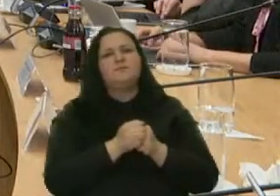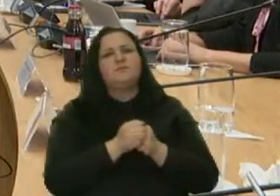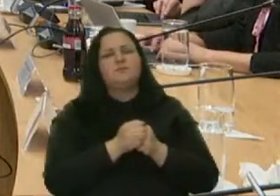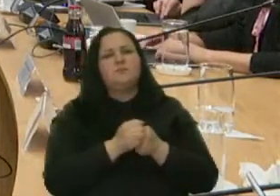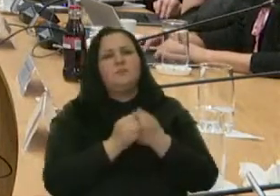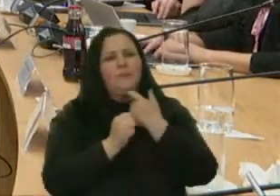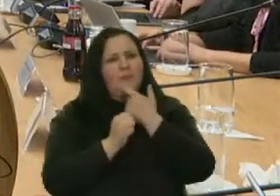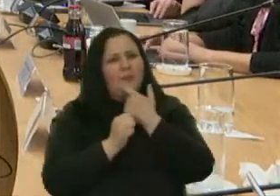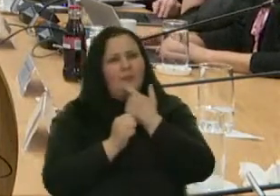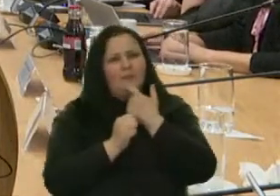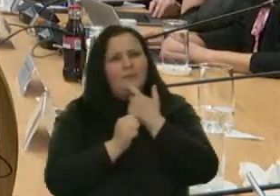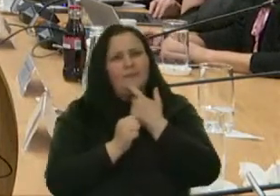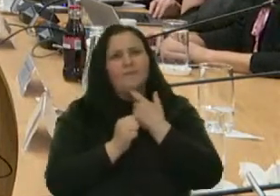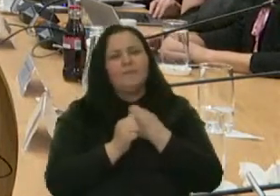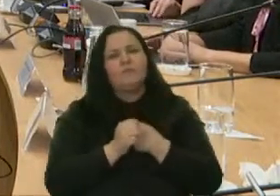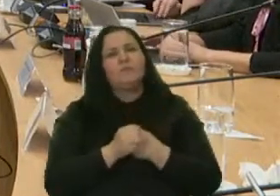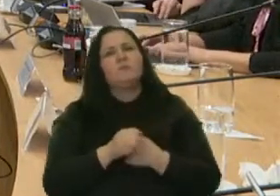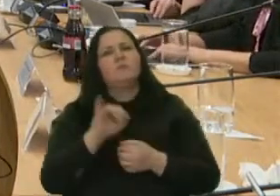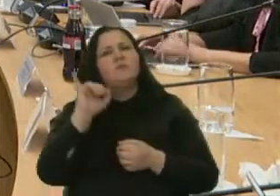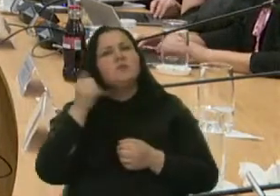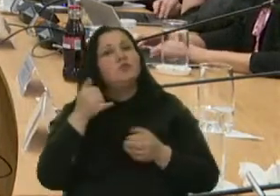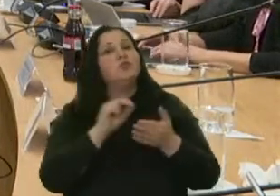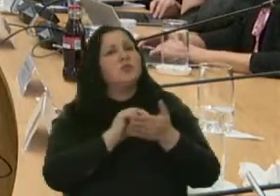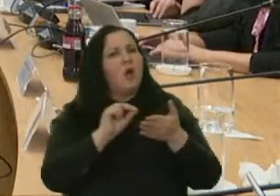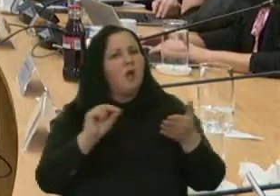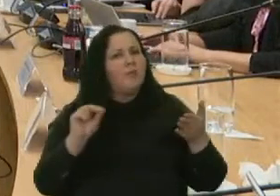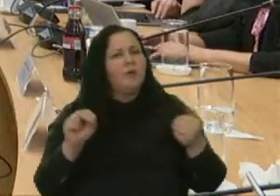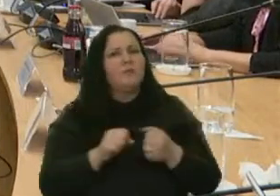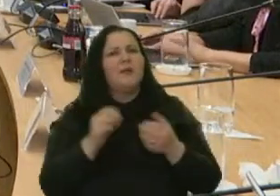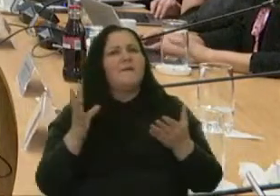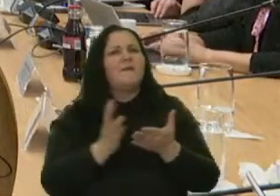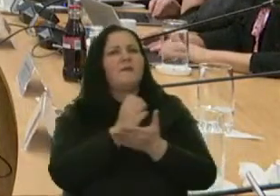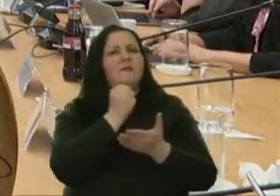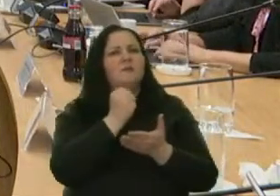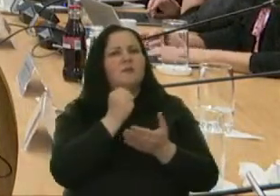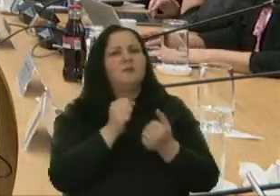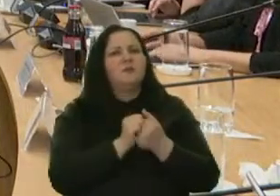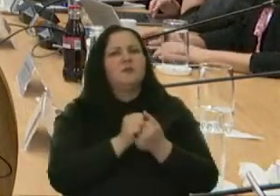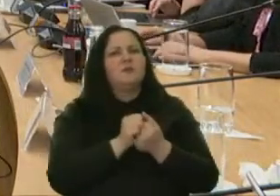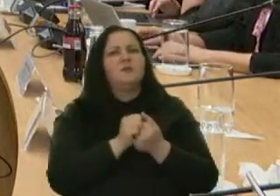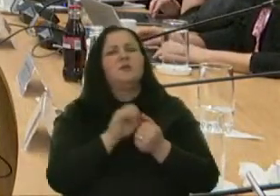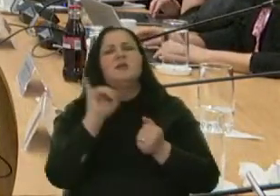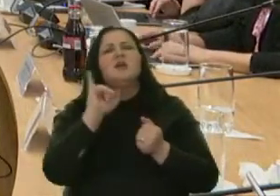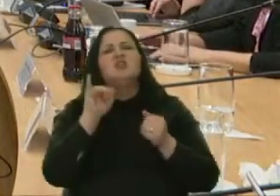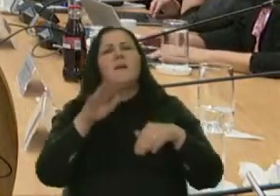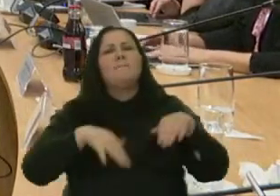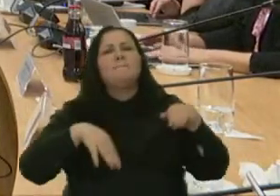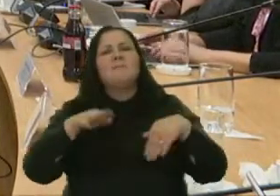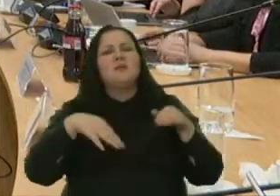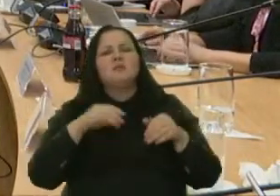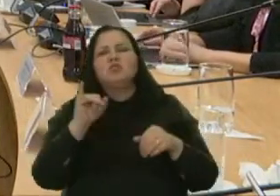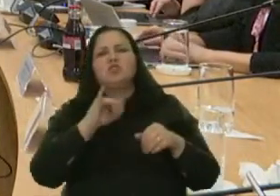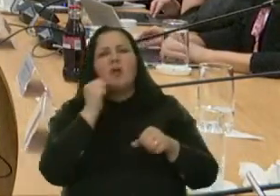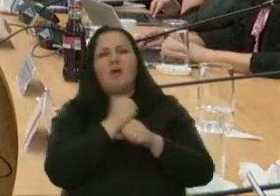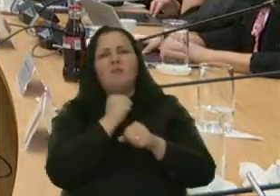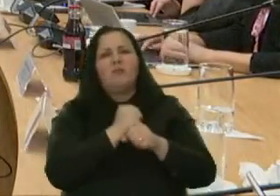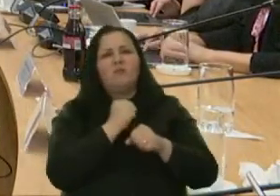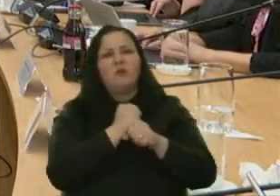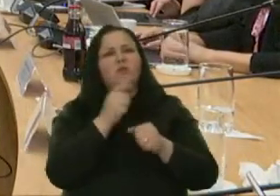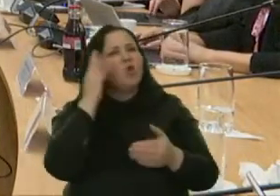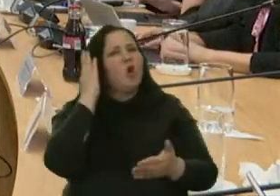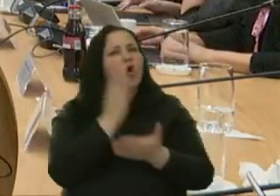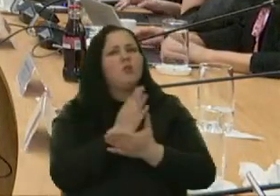ă și s au aprobat înființarea în sat Atenție la ce minister e asta la cine a făcut